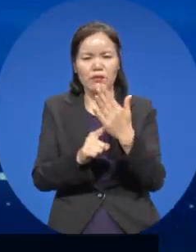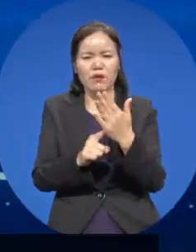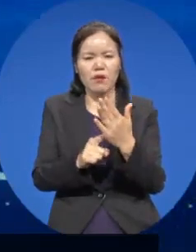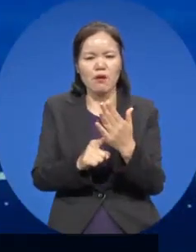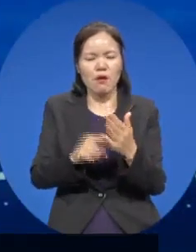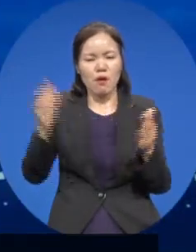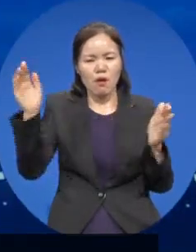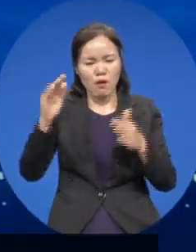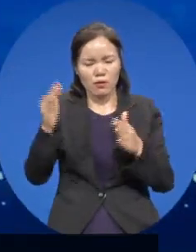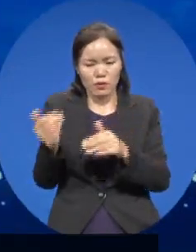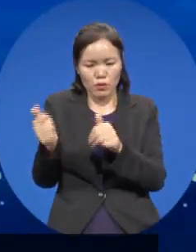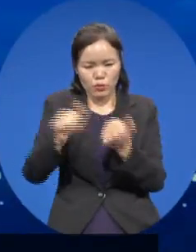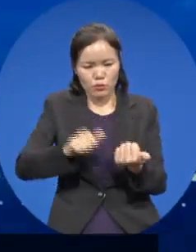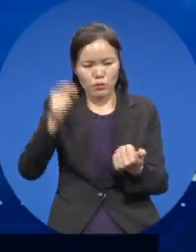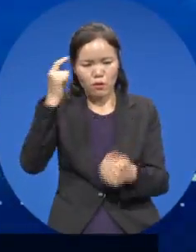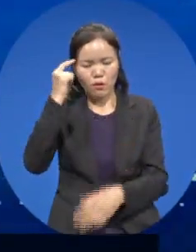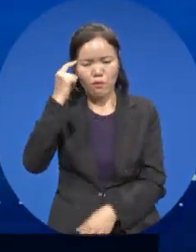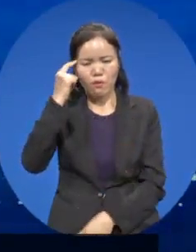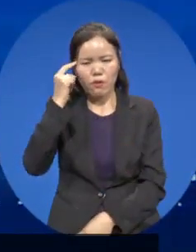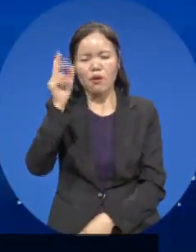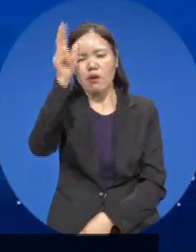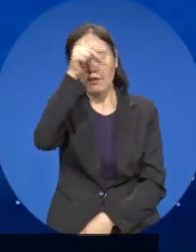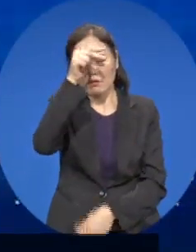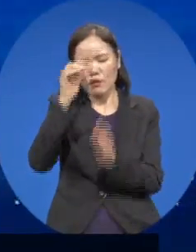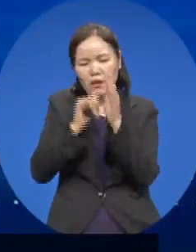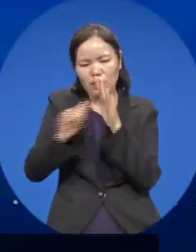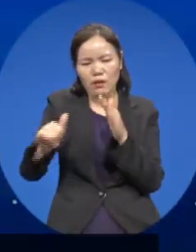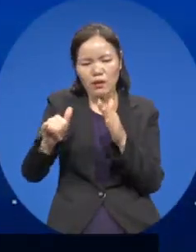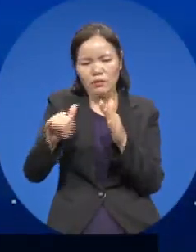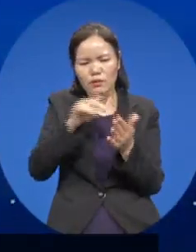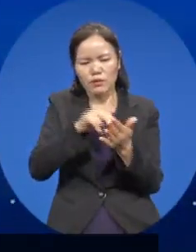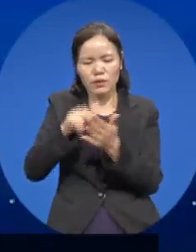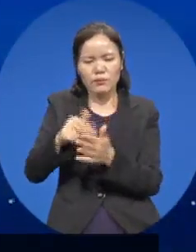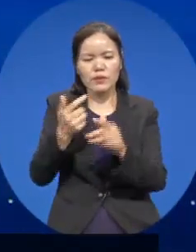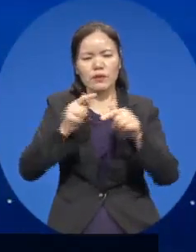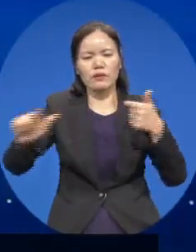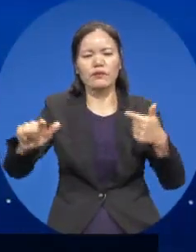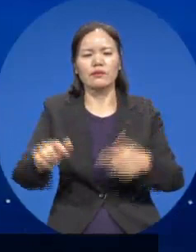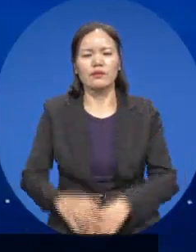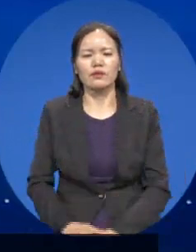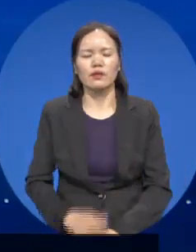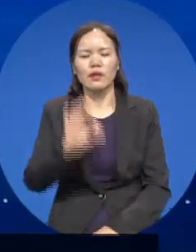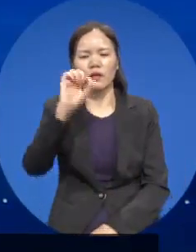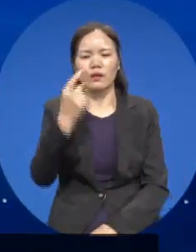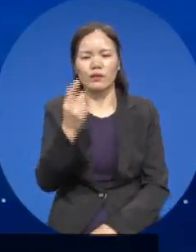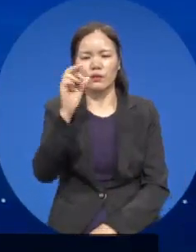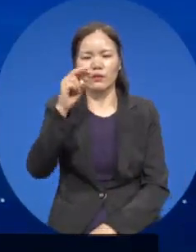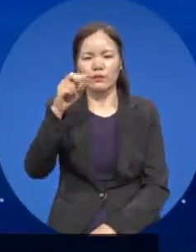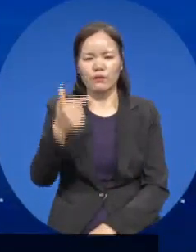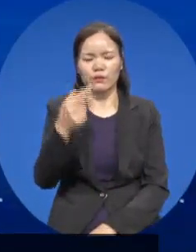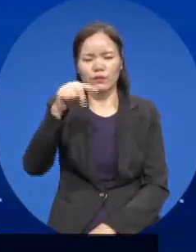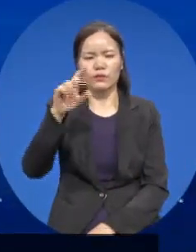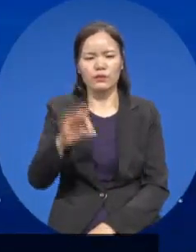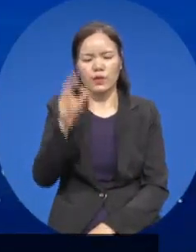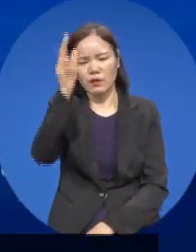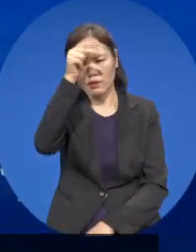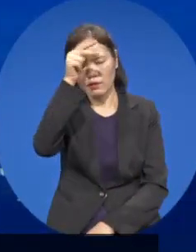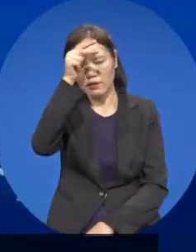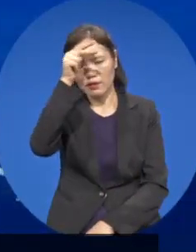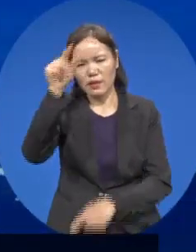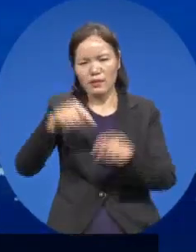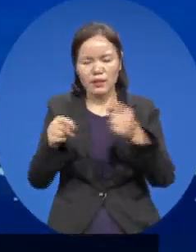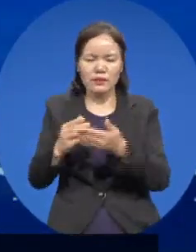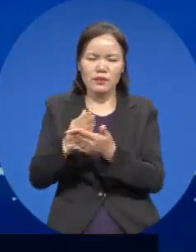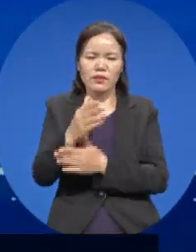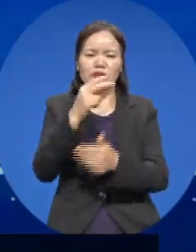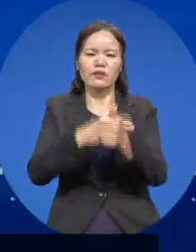왜 이 학생이 세상을 떠났는지 를 놓고 지금 경찰과 유족의 주장이 엇갈리고 있는 상황입니다 우연성 순천향대 경찰행정학과 교수 모시고